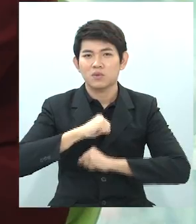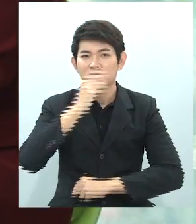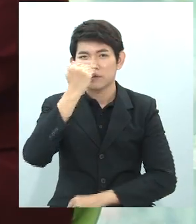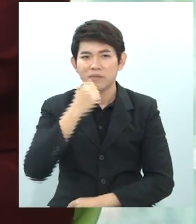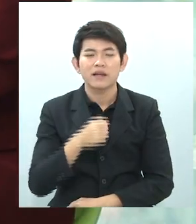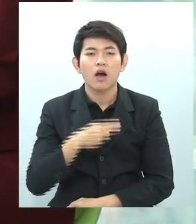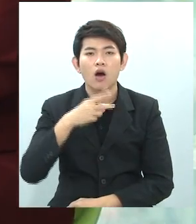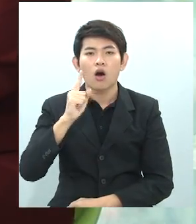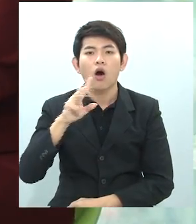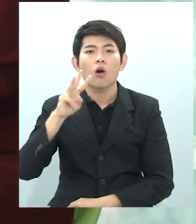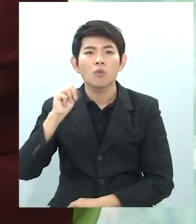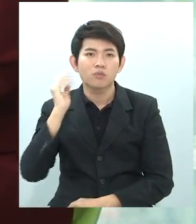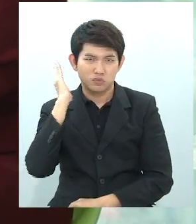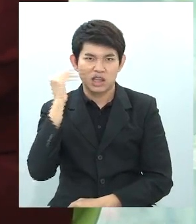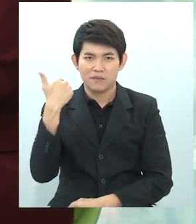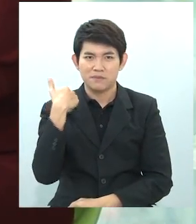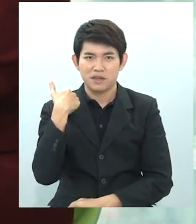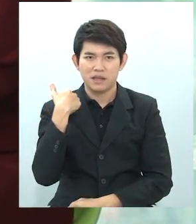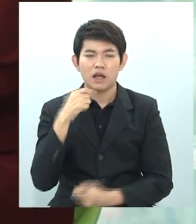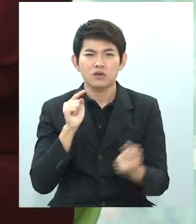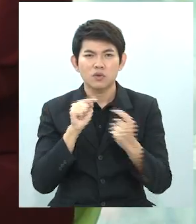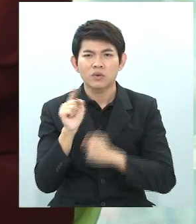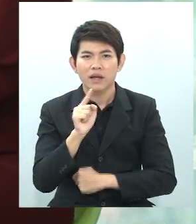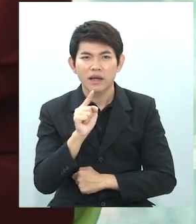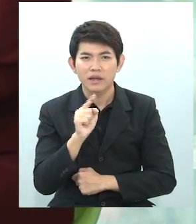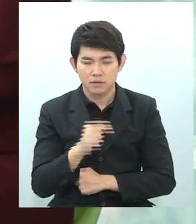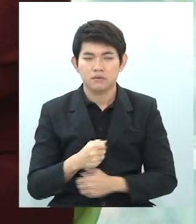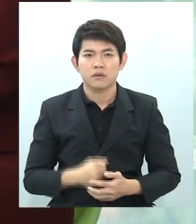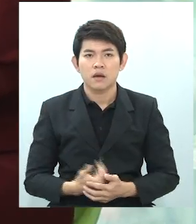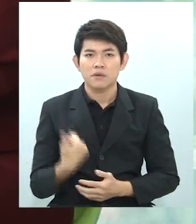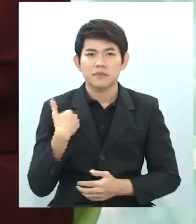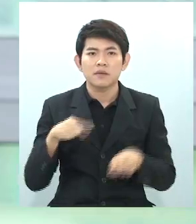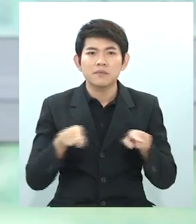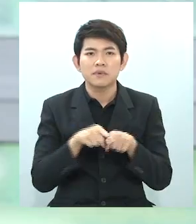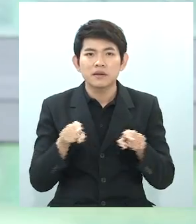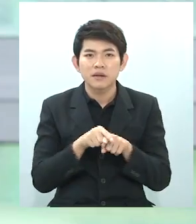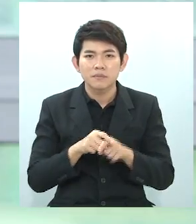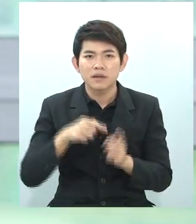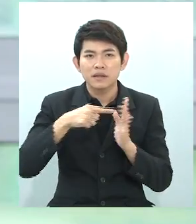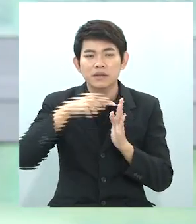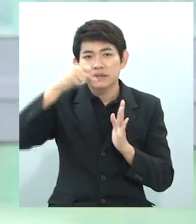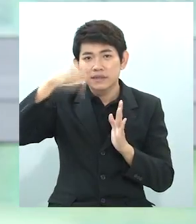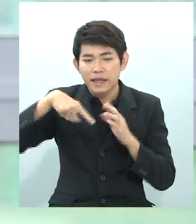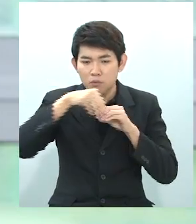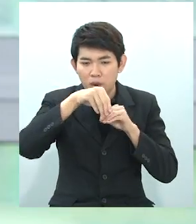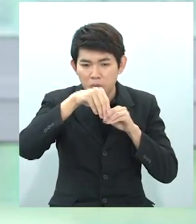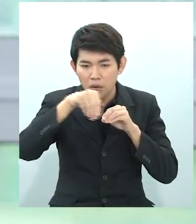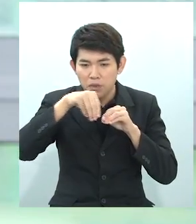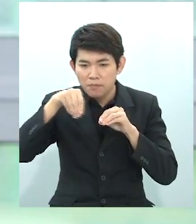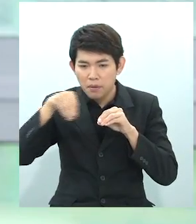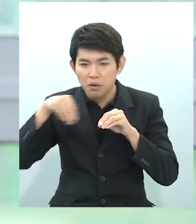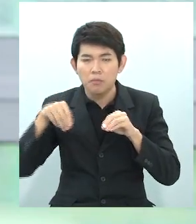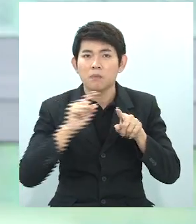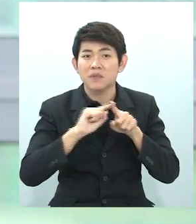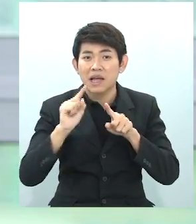นใช่ค่ะที่ฮอร์โมนแอนโดรเจนมันทำให้เกิดอะไรก็จะทำให้เกิดเหมือนกับการแบ่งตัวการแบ่งเซลล์นะคะนี่พอมีการ